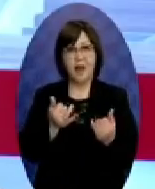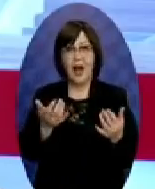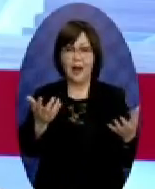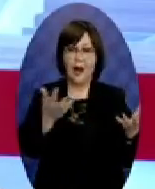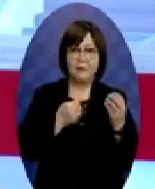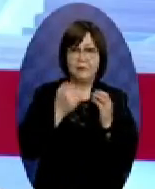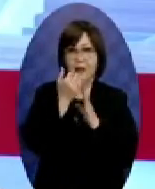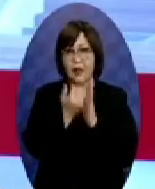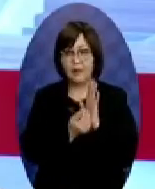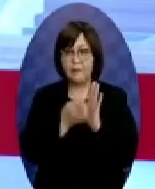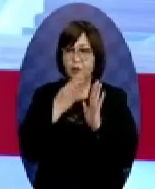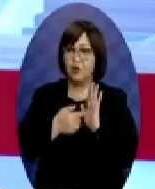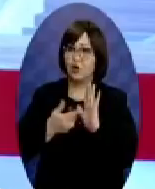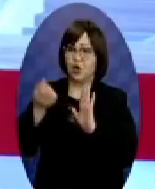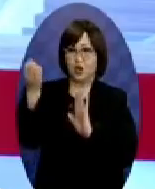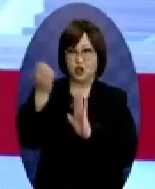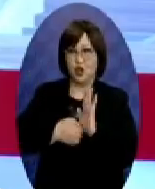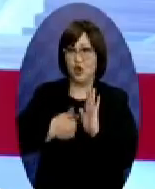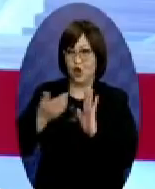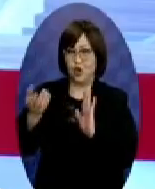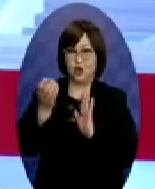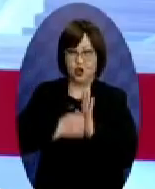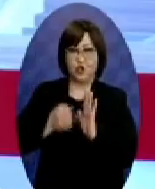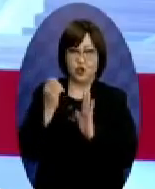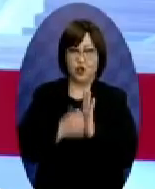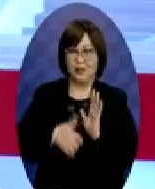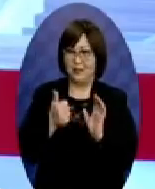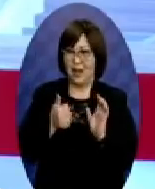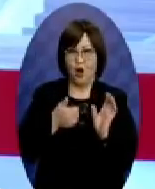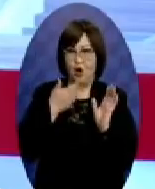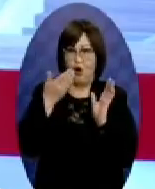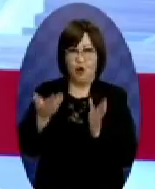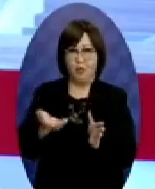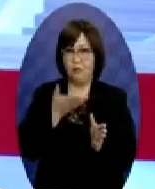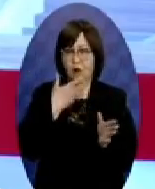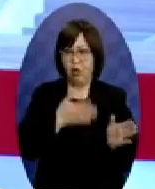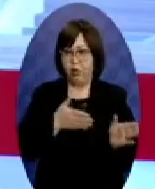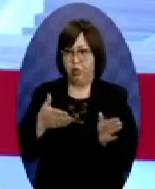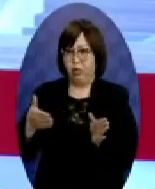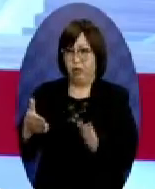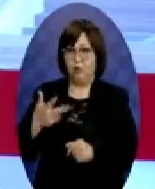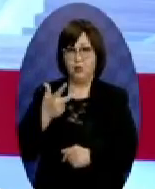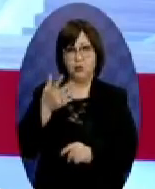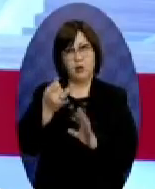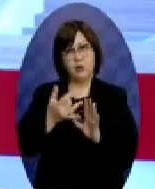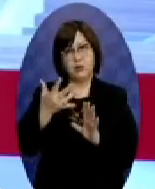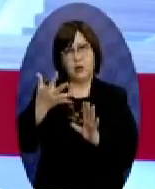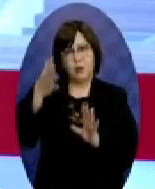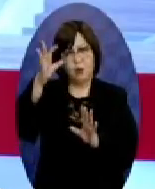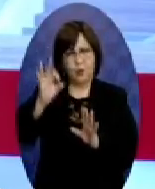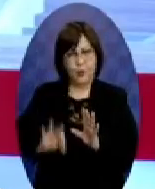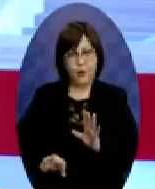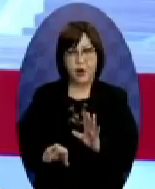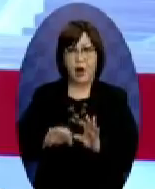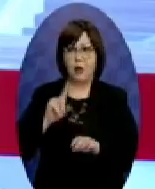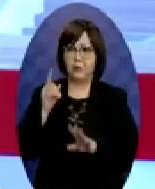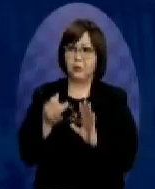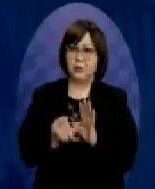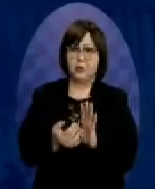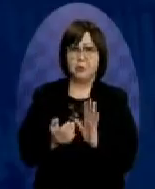ёстой. Өнөөдрийн байдлаар бүртгэл 37% та буюу 15,000 албан тушаалтан мэдүүлгээ гаргаж өгсөн байна.